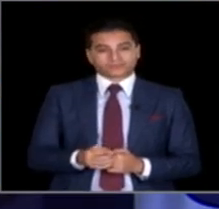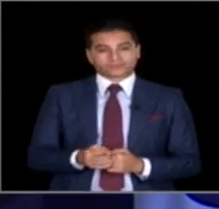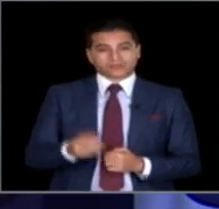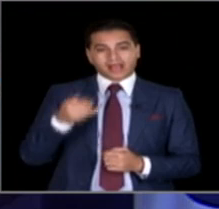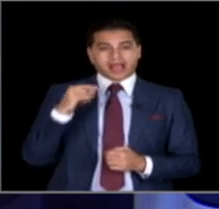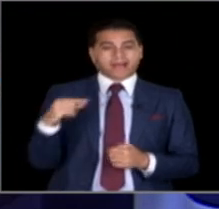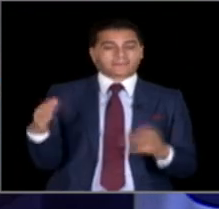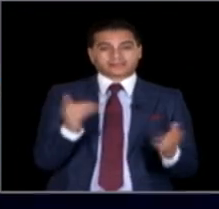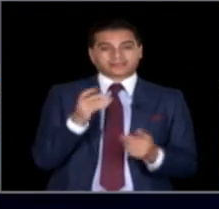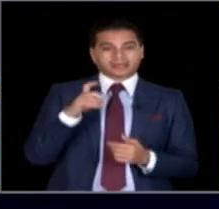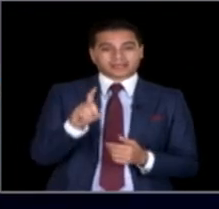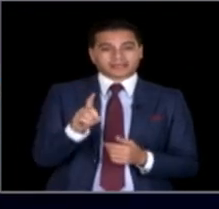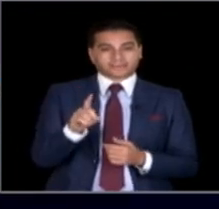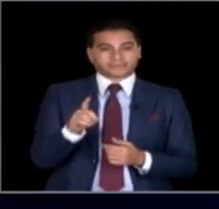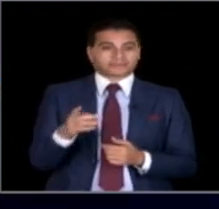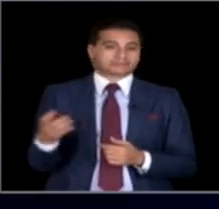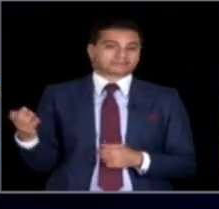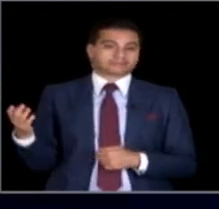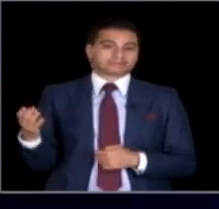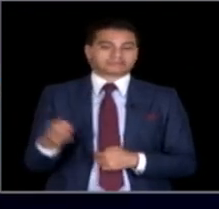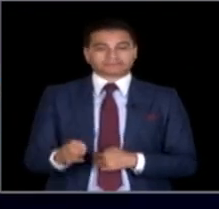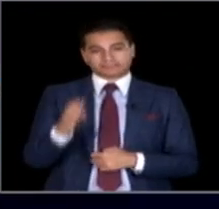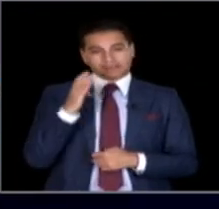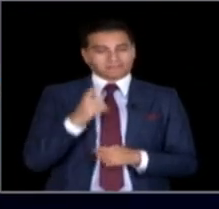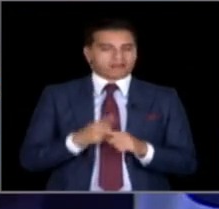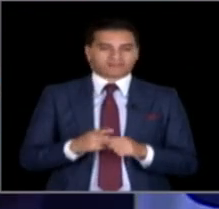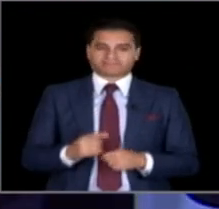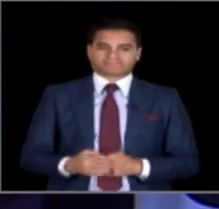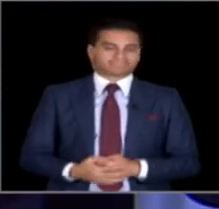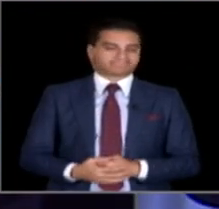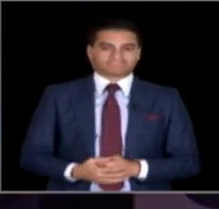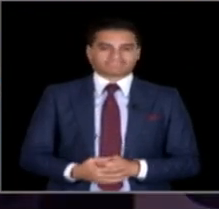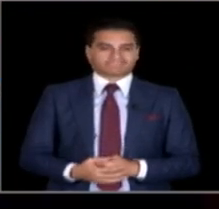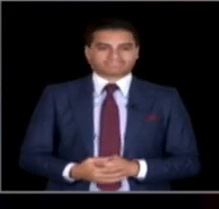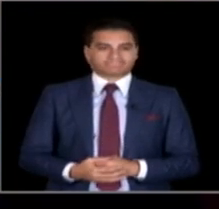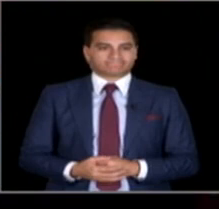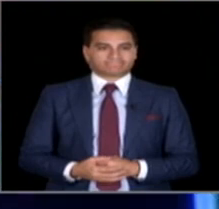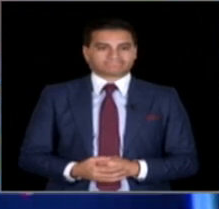أحمد رجب. أحمد رجب، إجابة خاطئة.